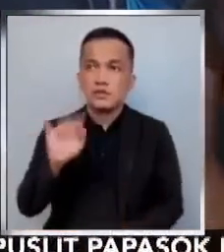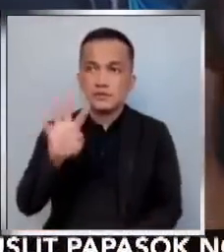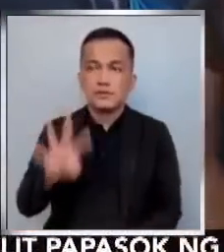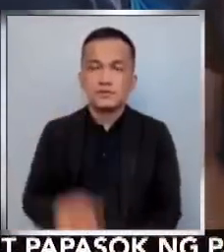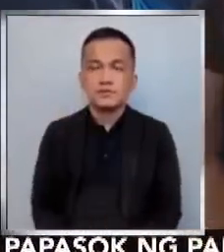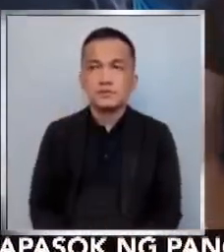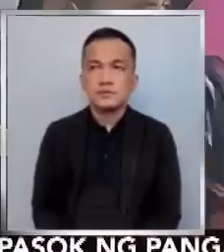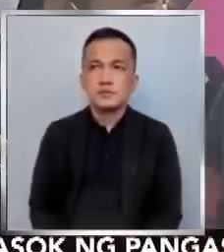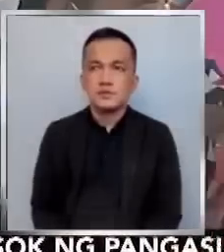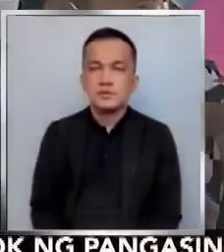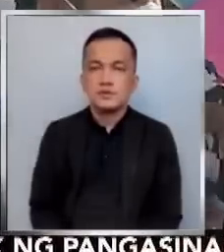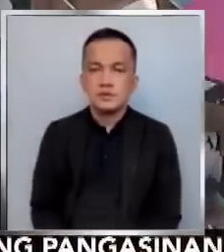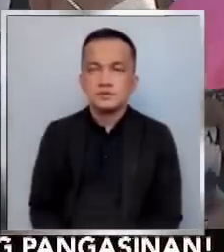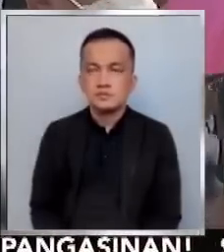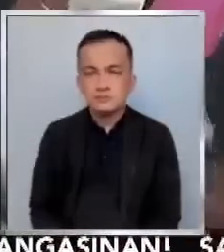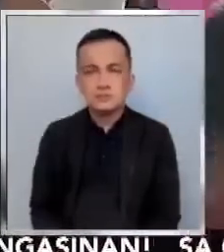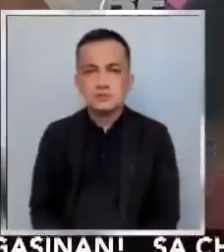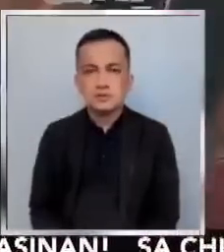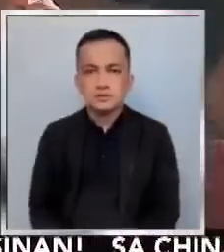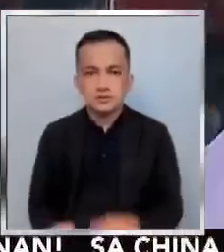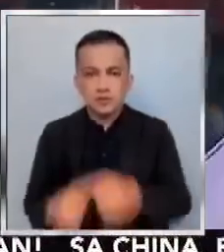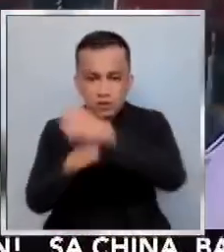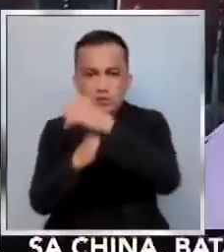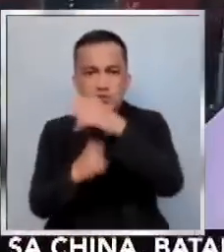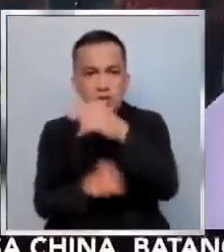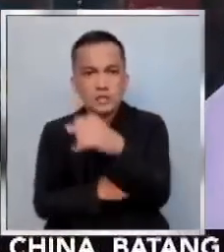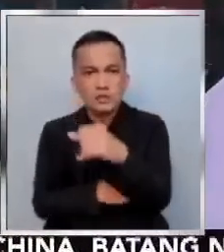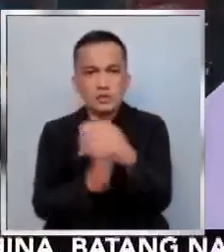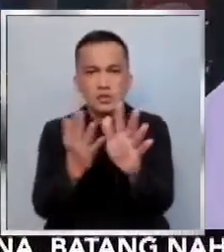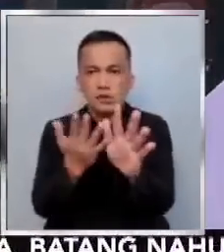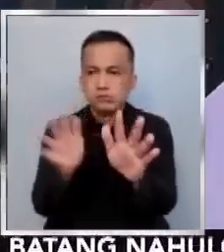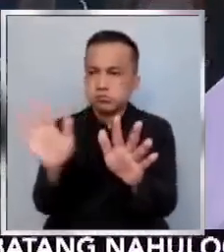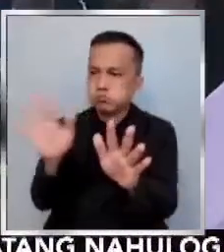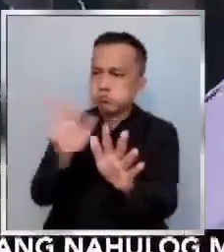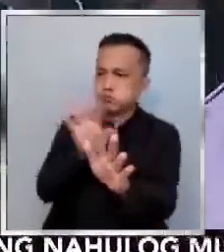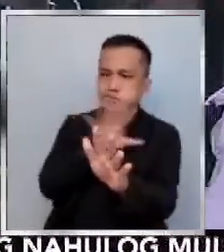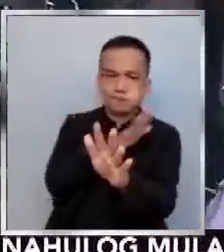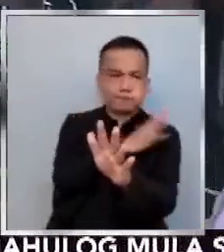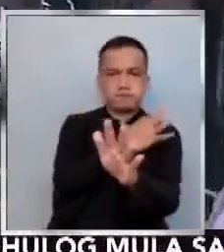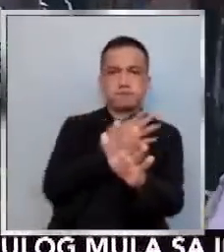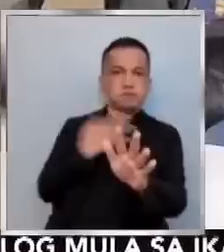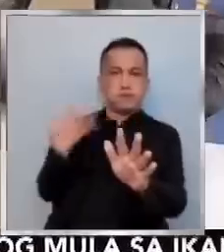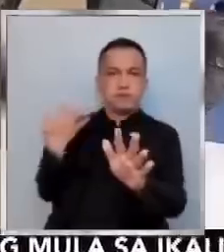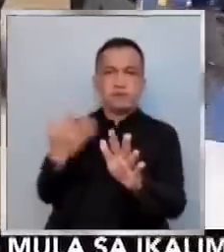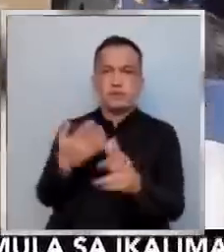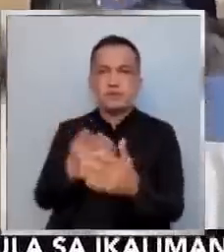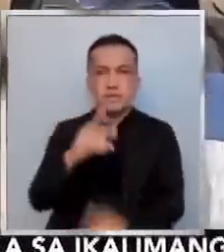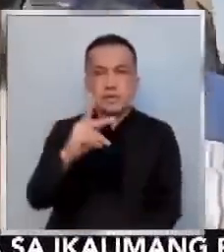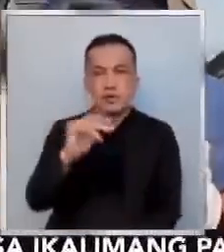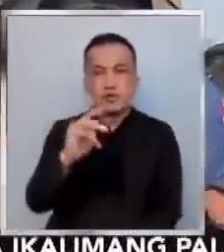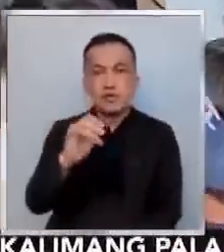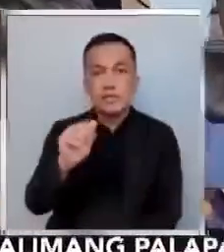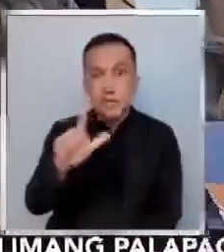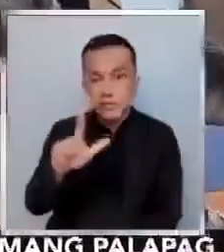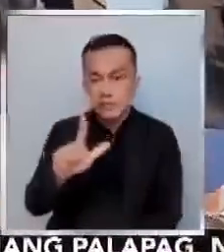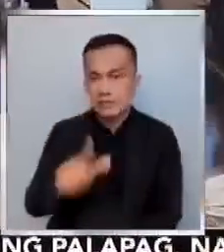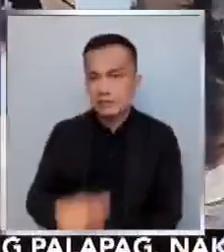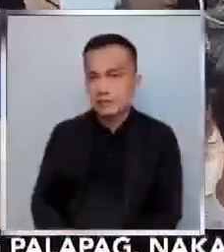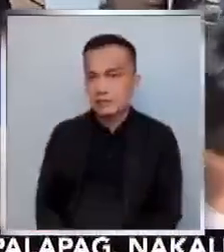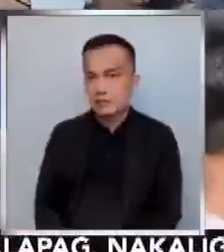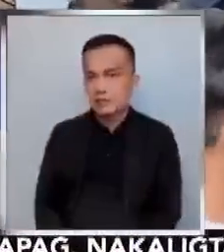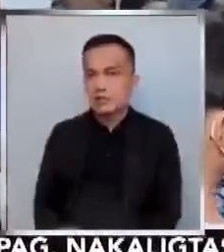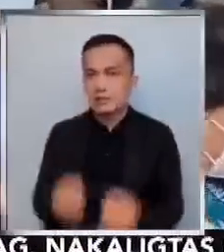4. Umabot naman sa tulay at kabilang kalsada ang pila ng mga magpaparehistro sa Corona del City. Marami sa kanila ay